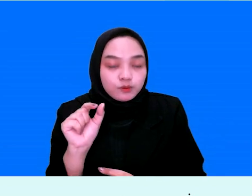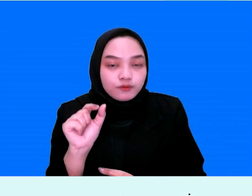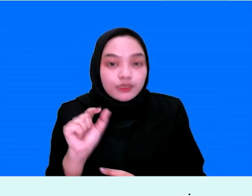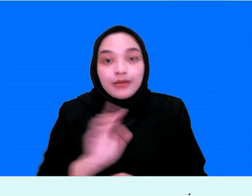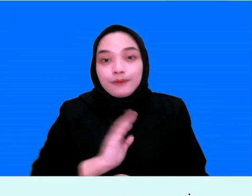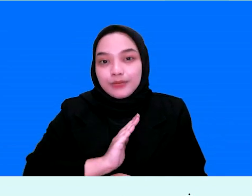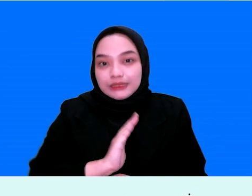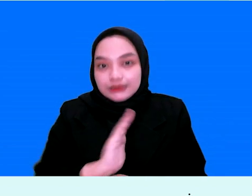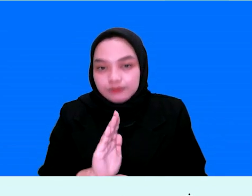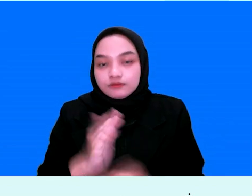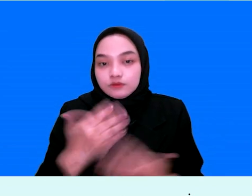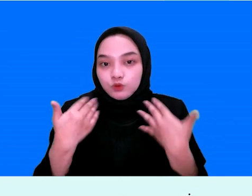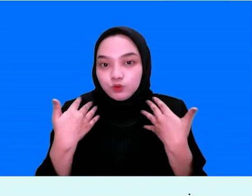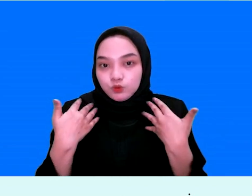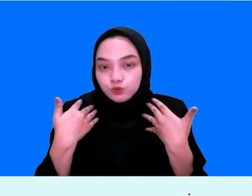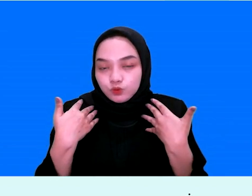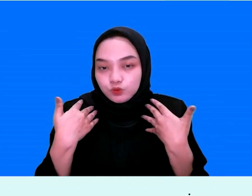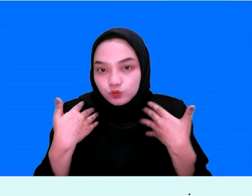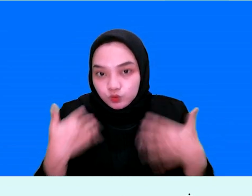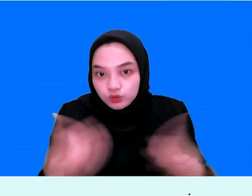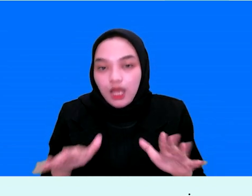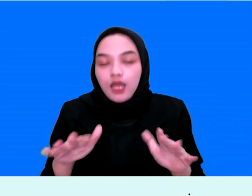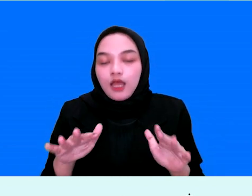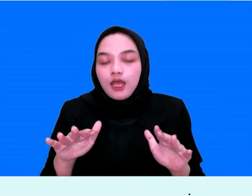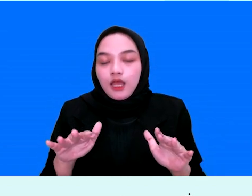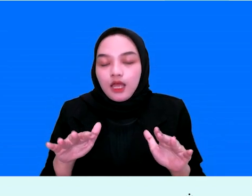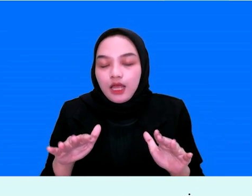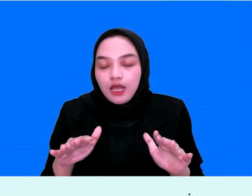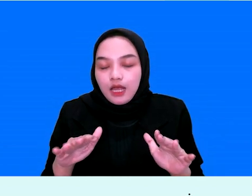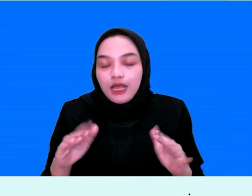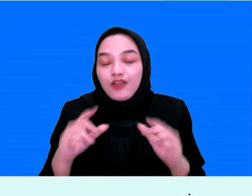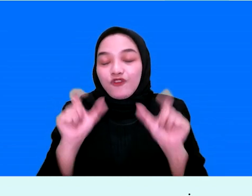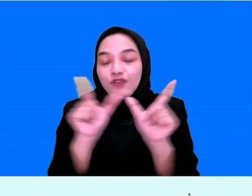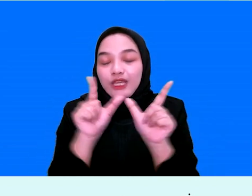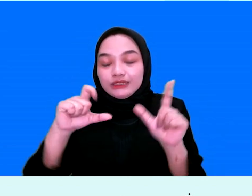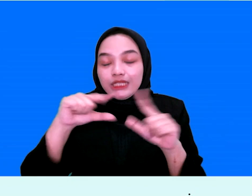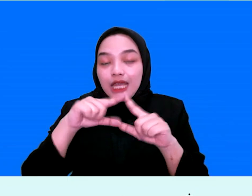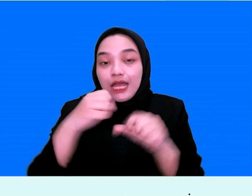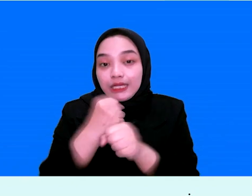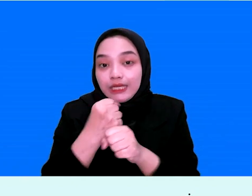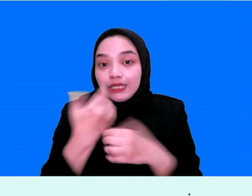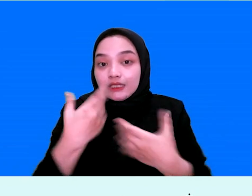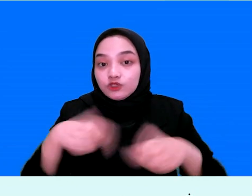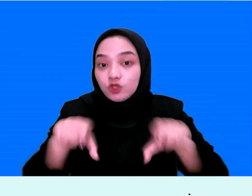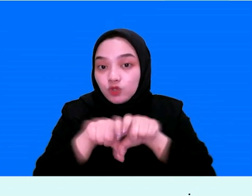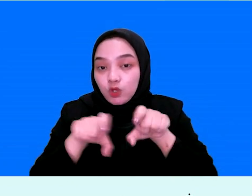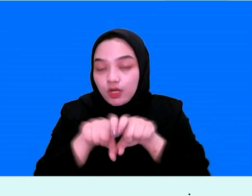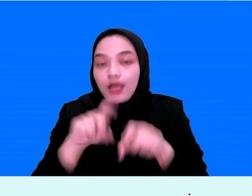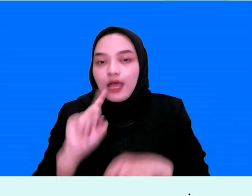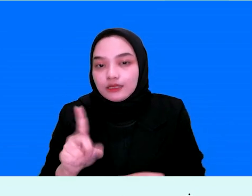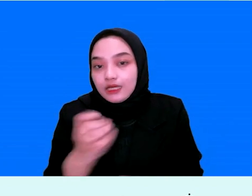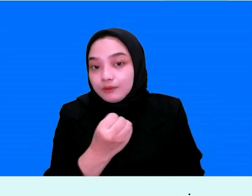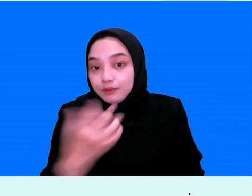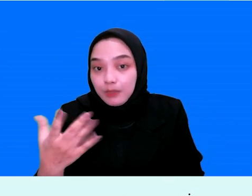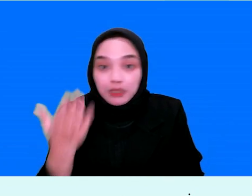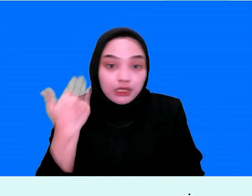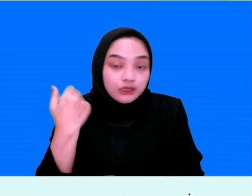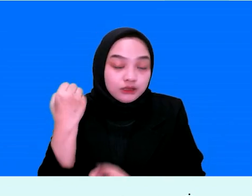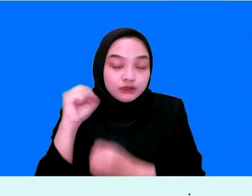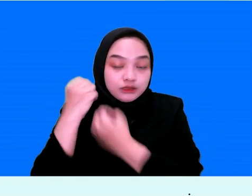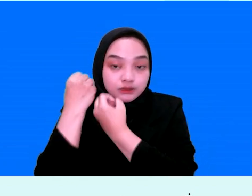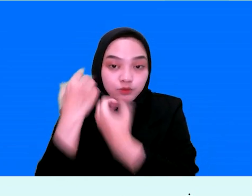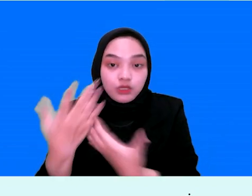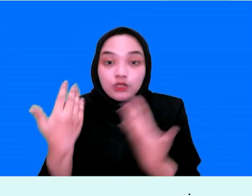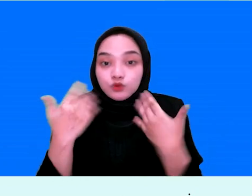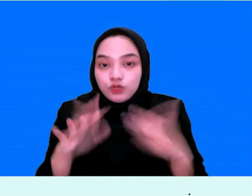yang prinsip-prinsip yang sudah sesuai dengan kriteria WCAG, itu ada beberapa, seperti yang tadi sudah